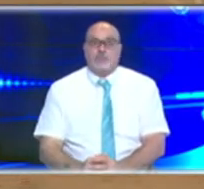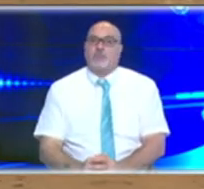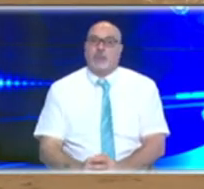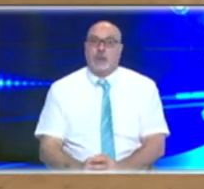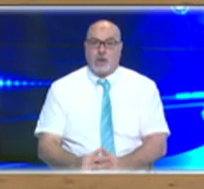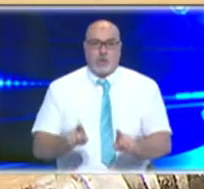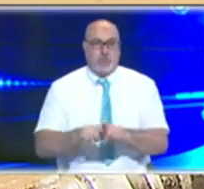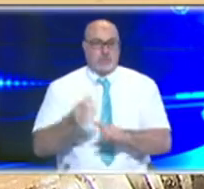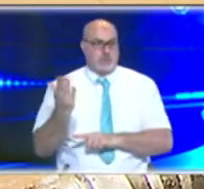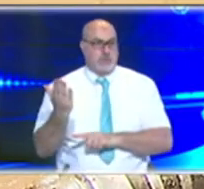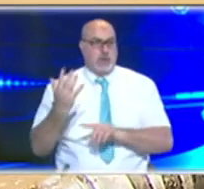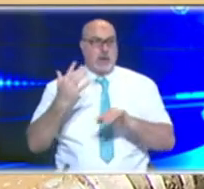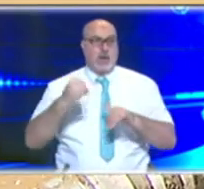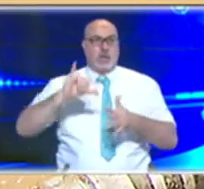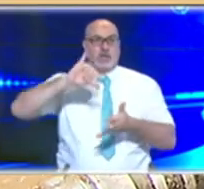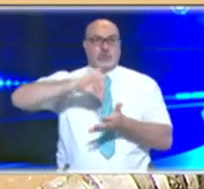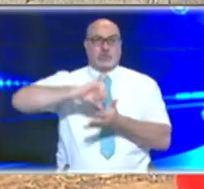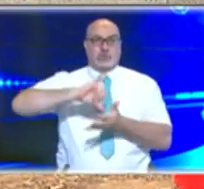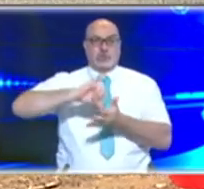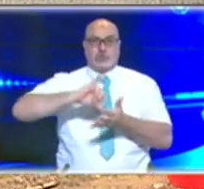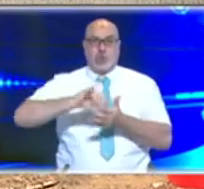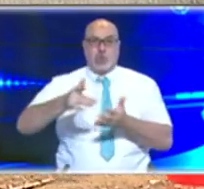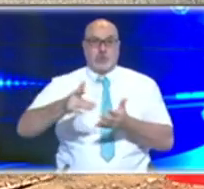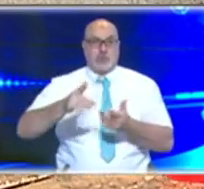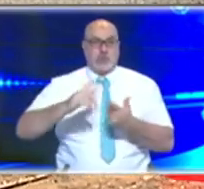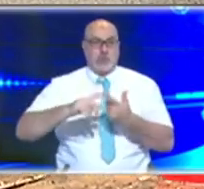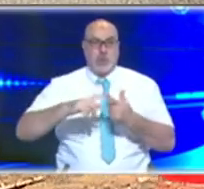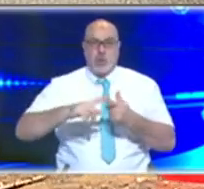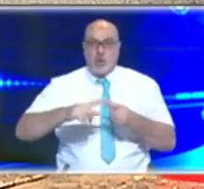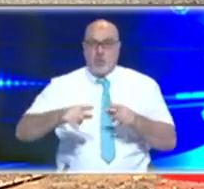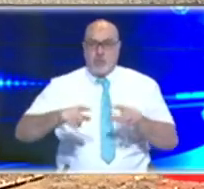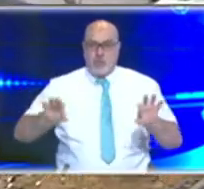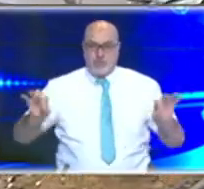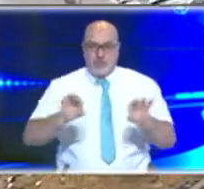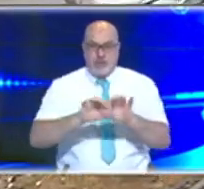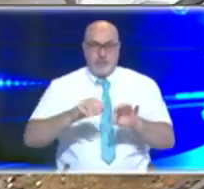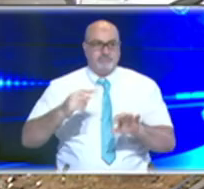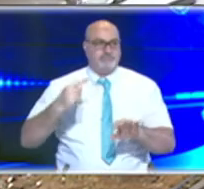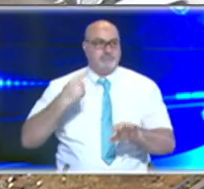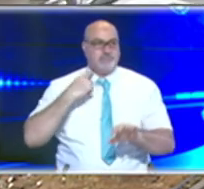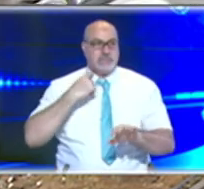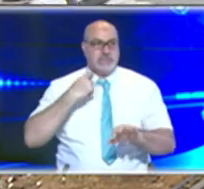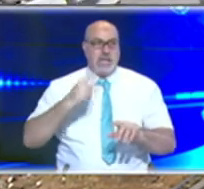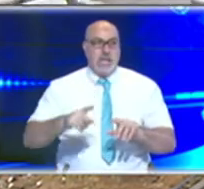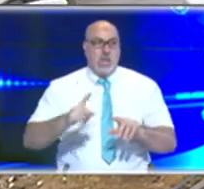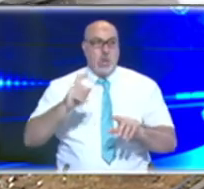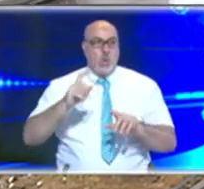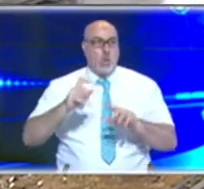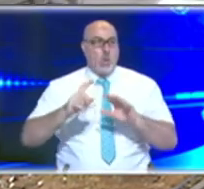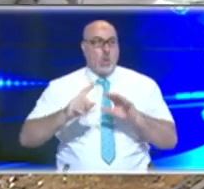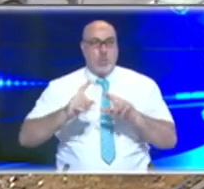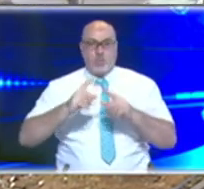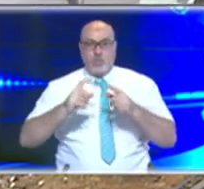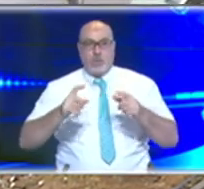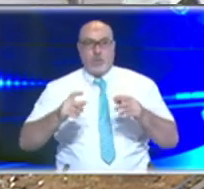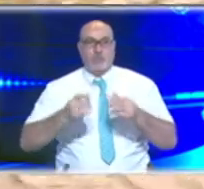هكذا أصبحت العاصمة انسداد تام في البالوعات، خلف تراكما كبيرا للمياه والأوحال في العديد